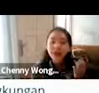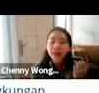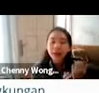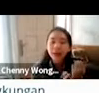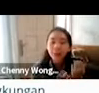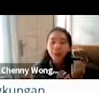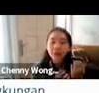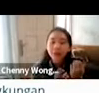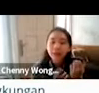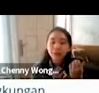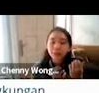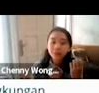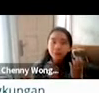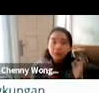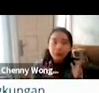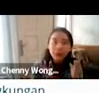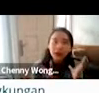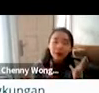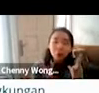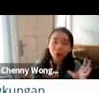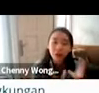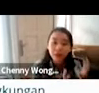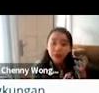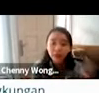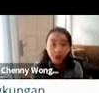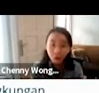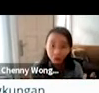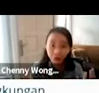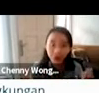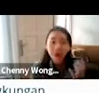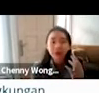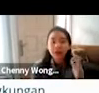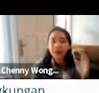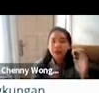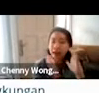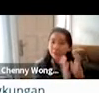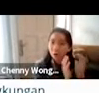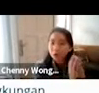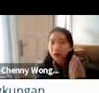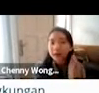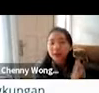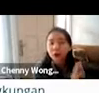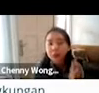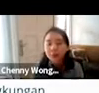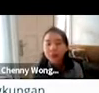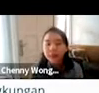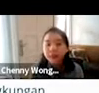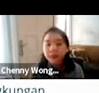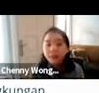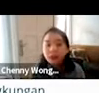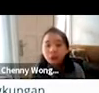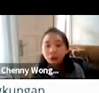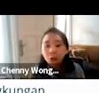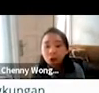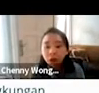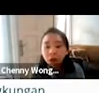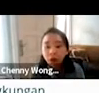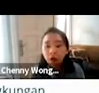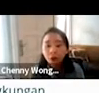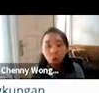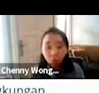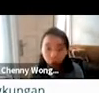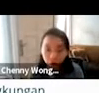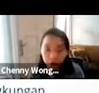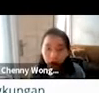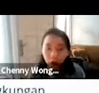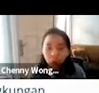sebenarnya m bisa dikatakan Produk ini tidak hijau gitu ya terjadi di hanya fokus pada satu aspek saja lalu kedua